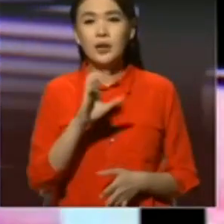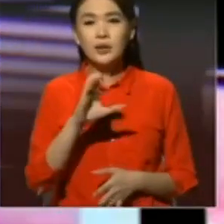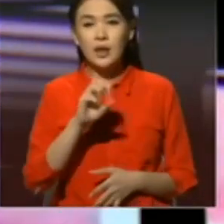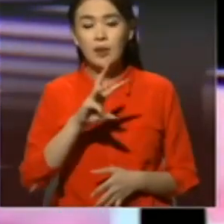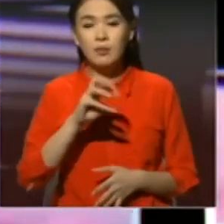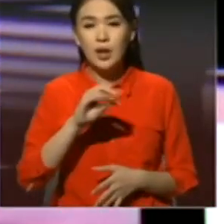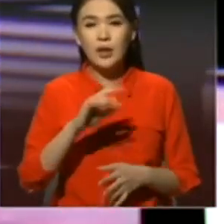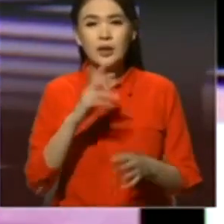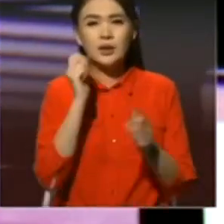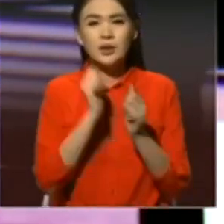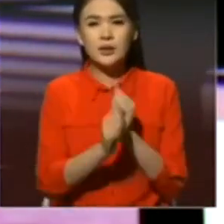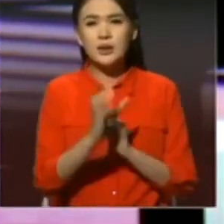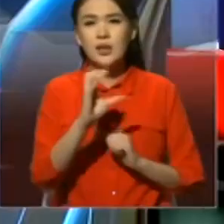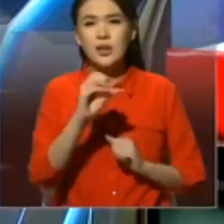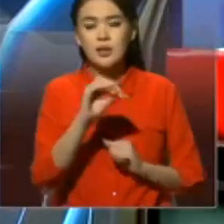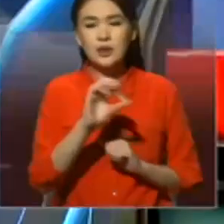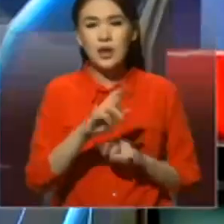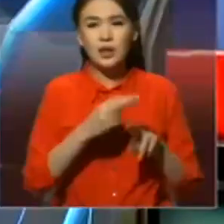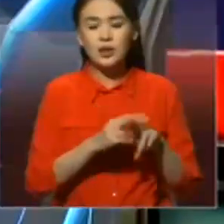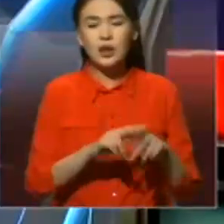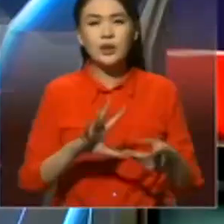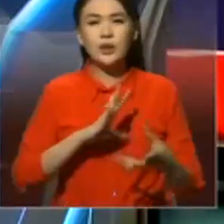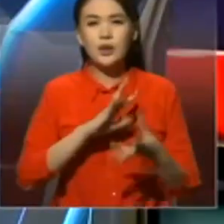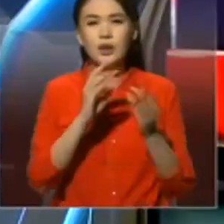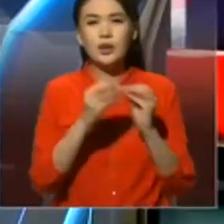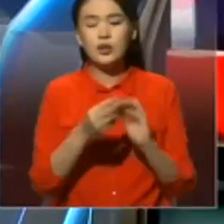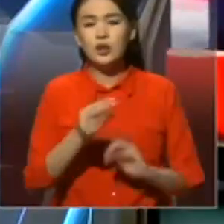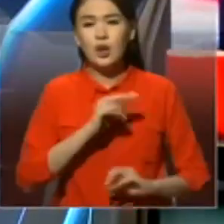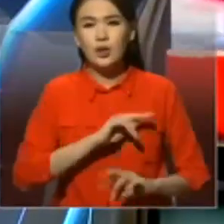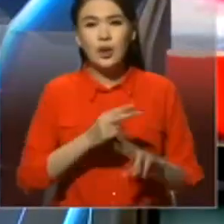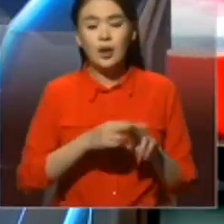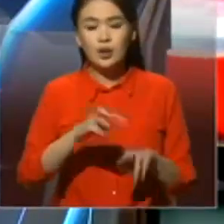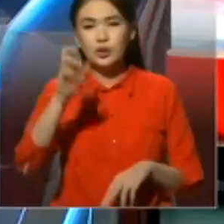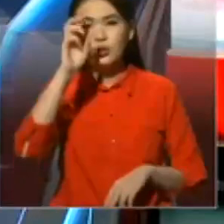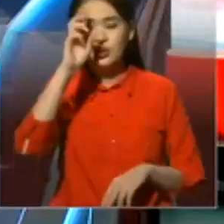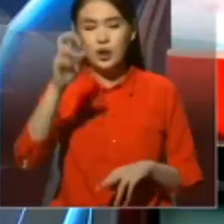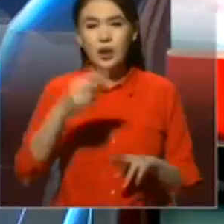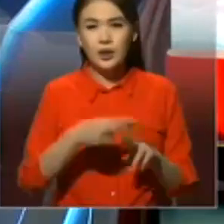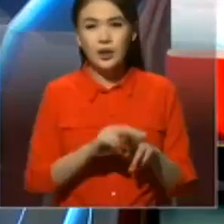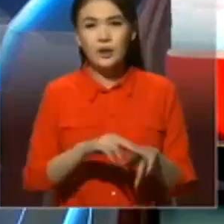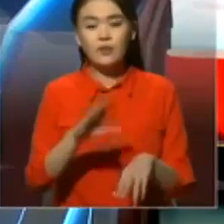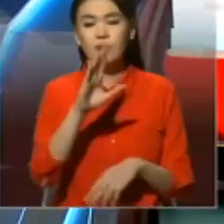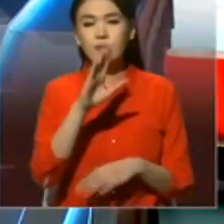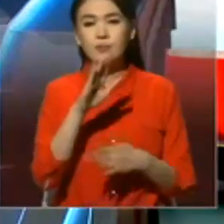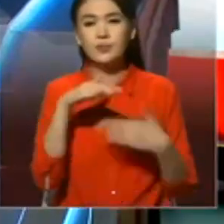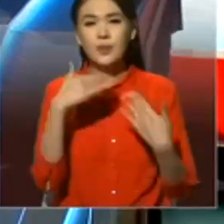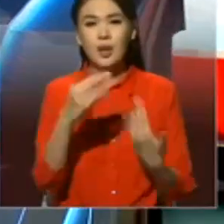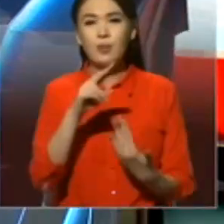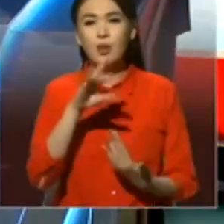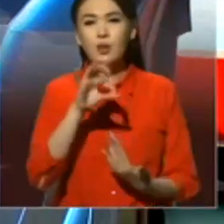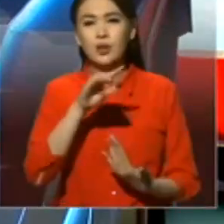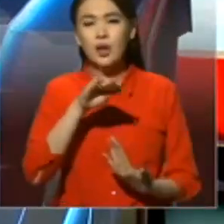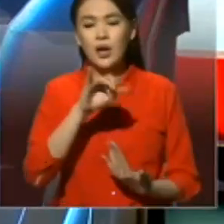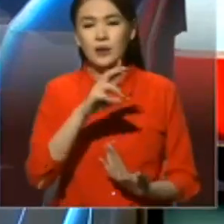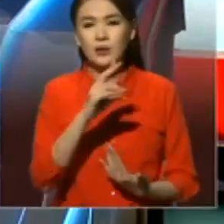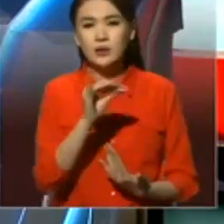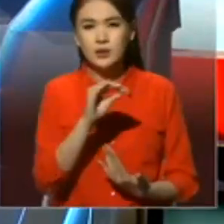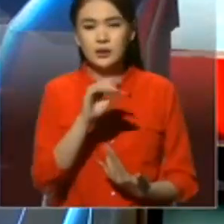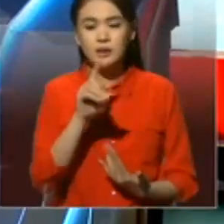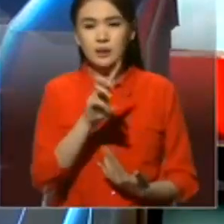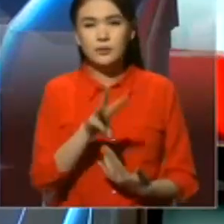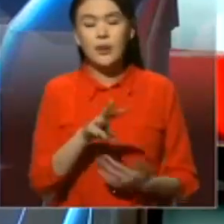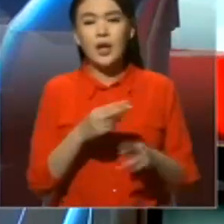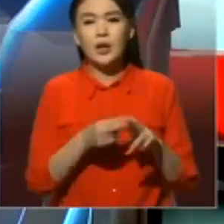әр сессиясында айтылатын ең негізгі мәселе бұл мемлекеттік деңгейдегі Владимир Мырза, патриотизм мемлекеттік